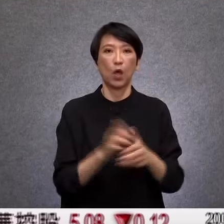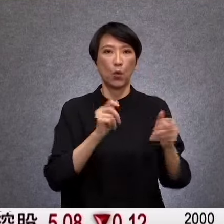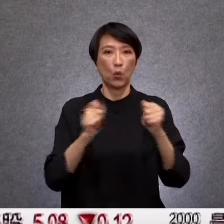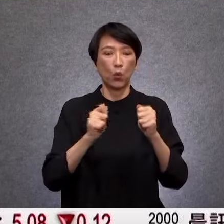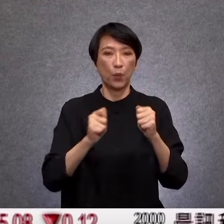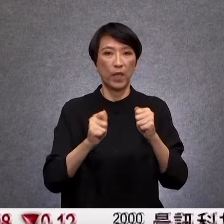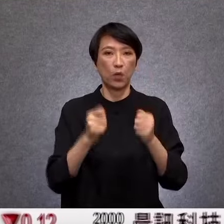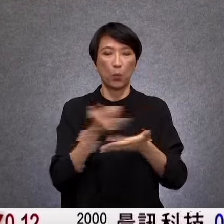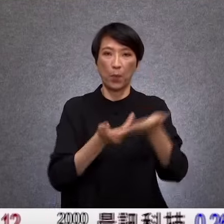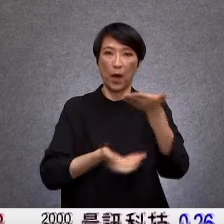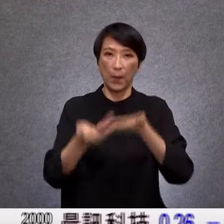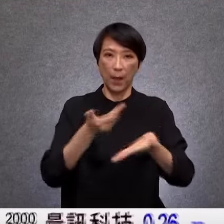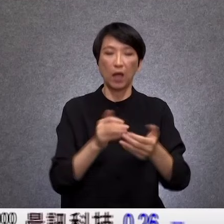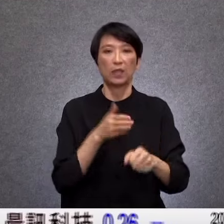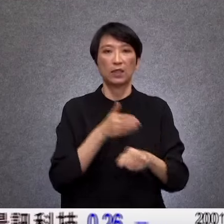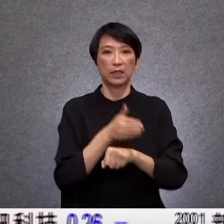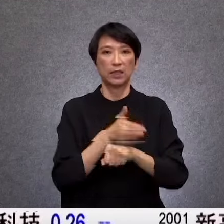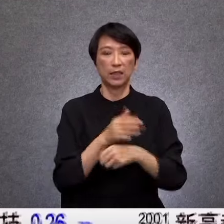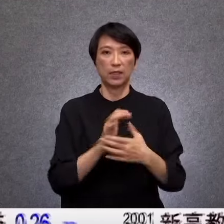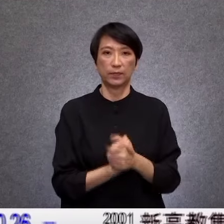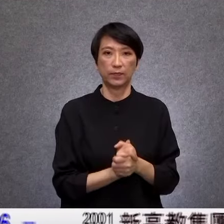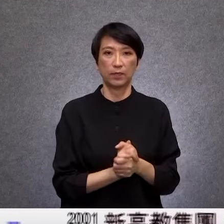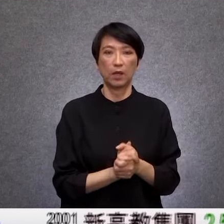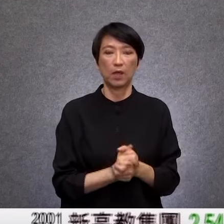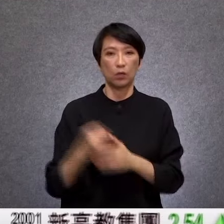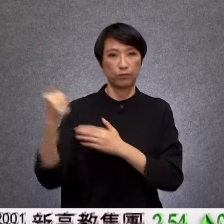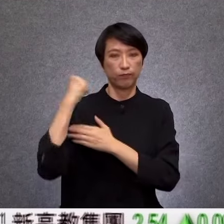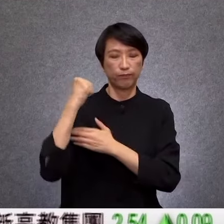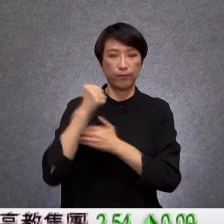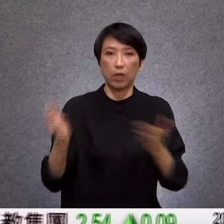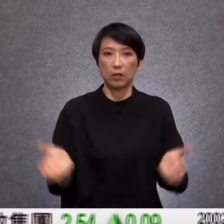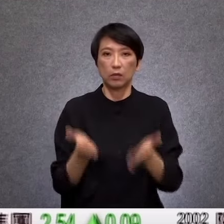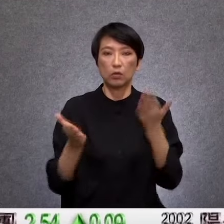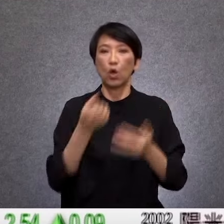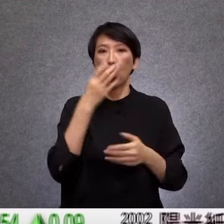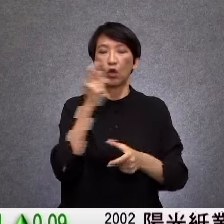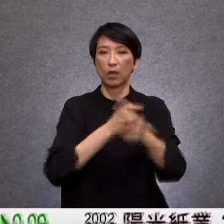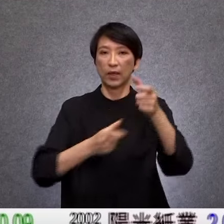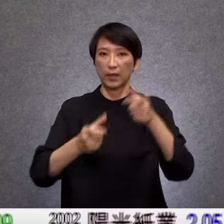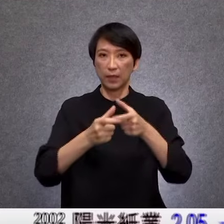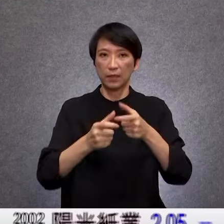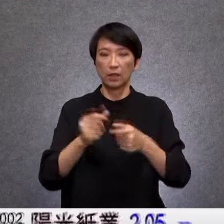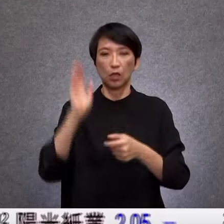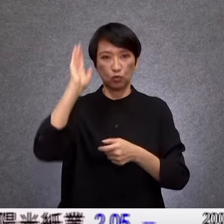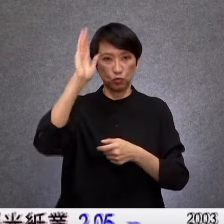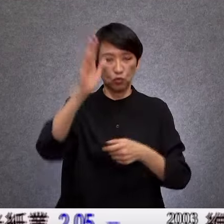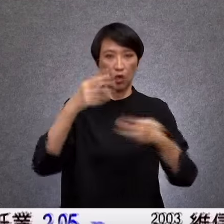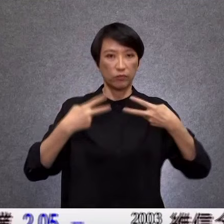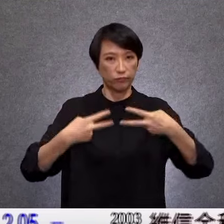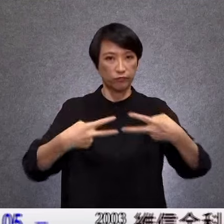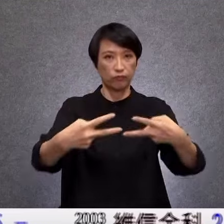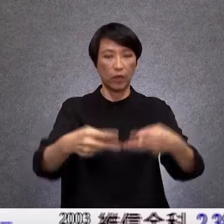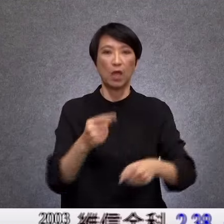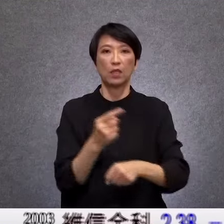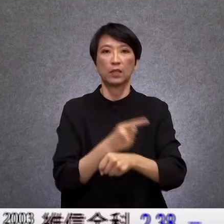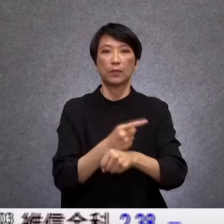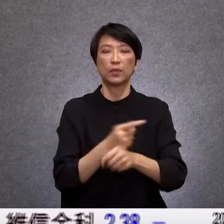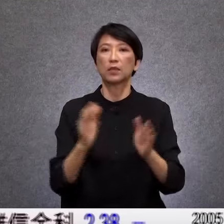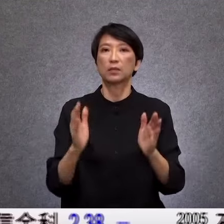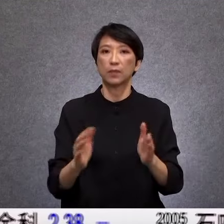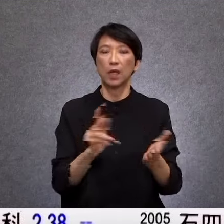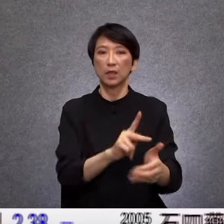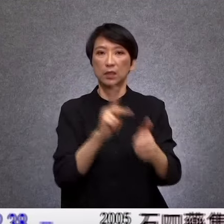場，包括股票嘅市場。而嚟緊咧，我哋亦都大力推動香港嘅經濟往